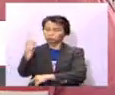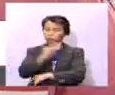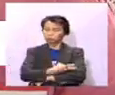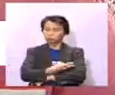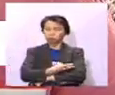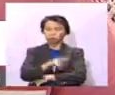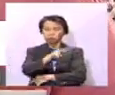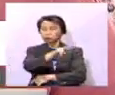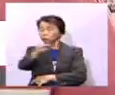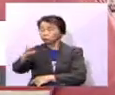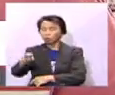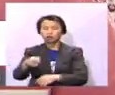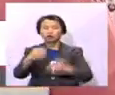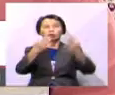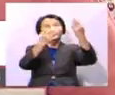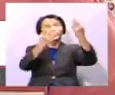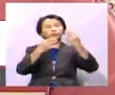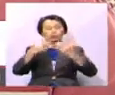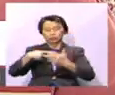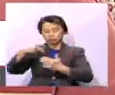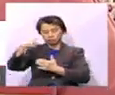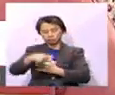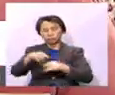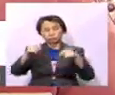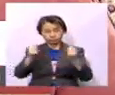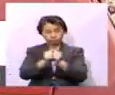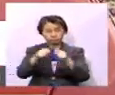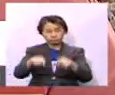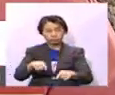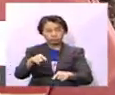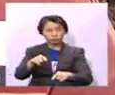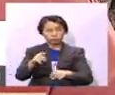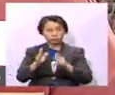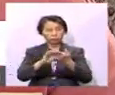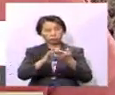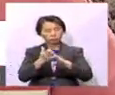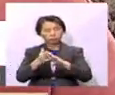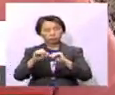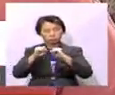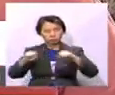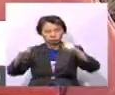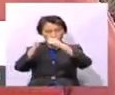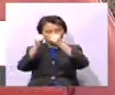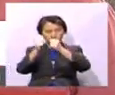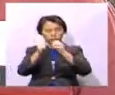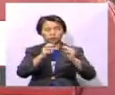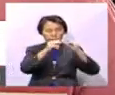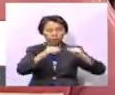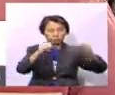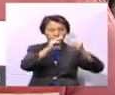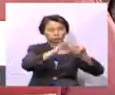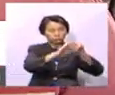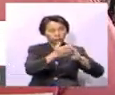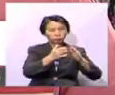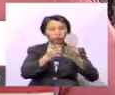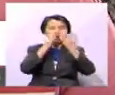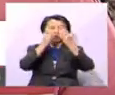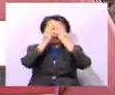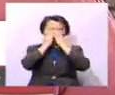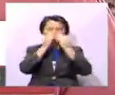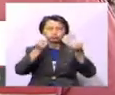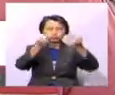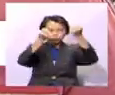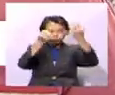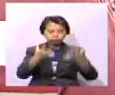tengok berkat program bersama dengan komuniti surau dan juga komuniti masjid yang kita adakan, alhamdulillah